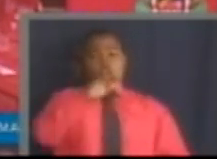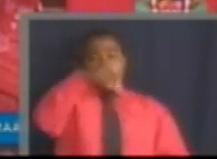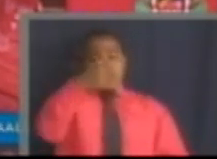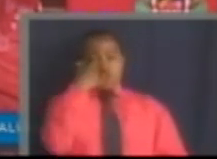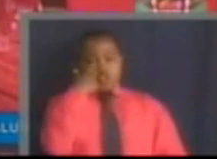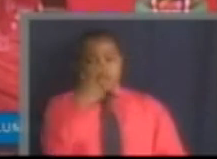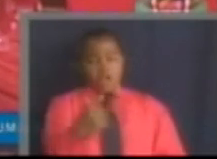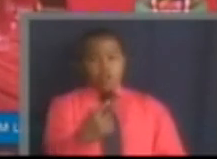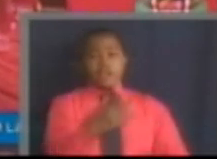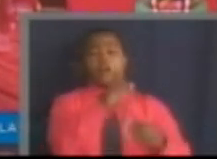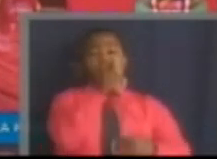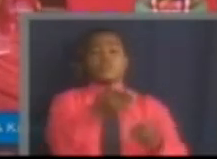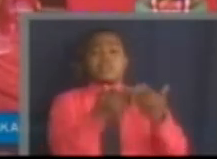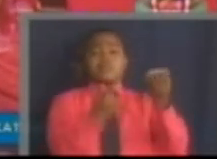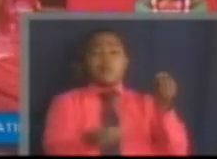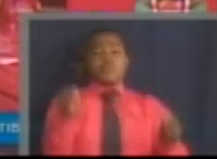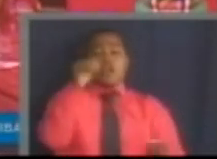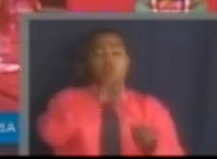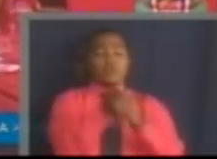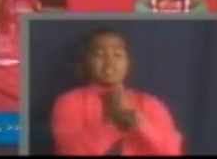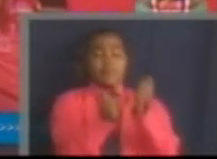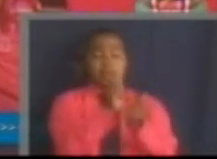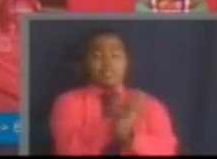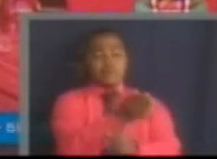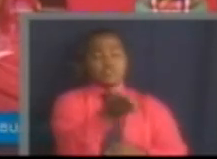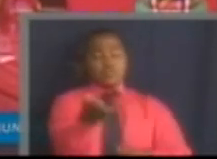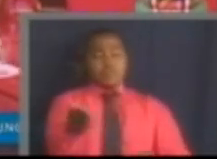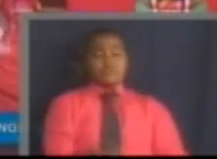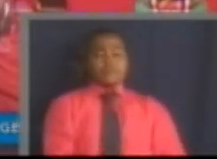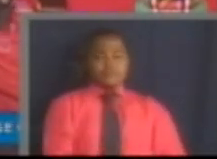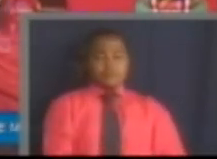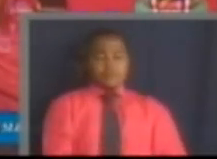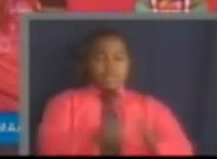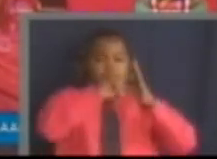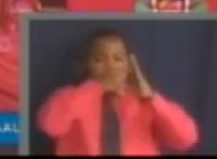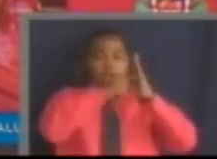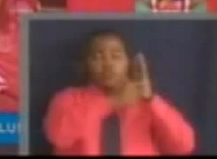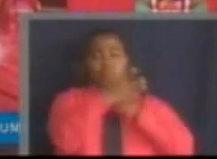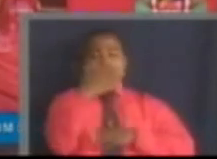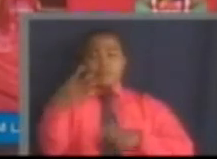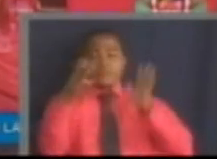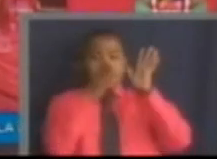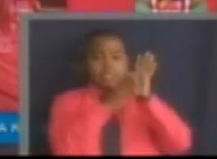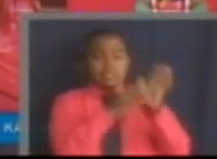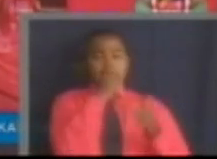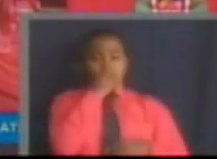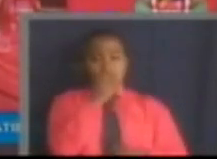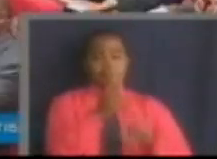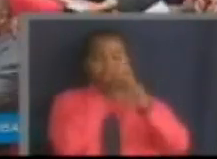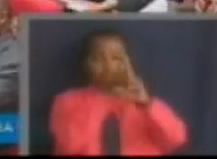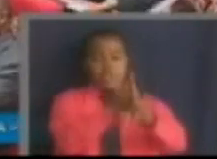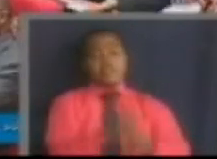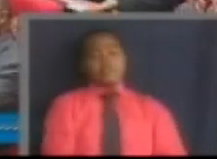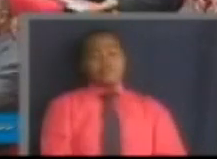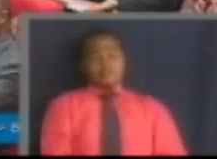sababu ya ziada ya kuongeza marekebisho haya. Mheshimiwa mwenyekiti, kanuni ya 56.9 inasema yafuatayo: mwenyekiti